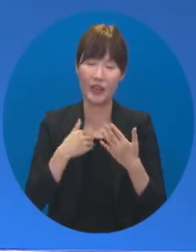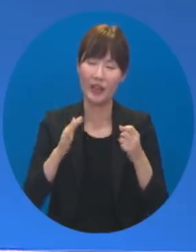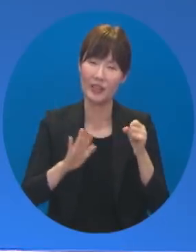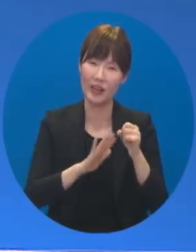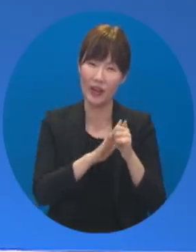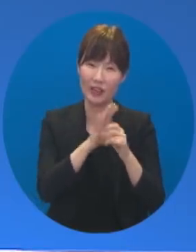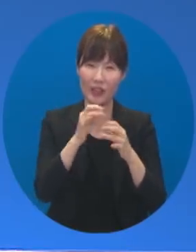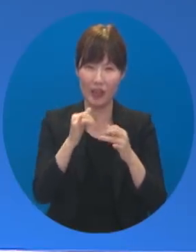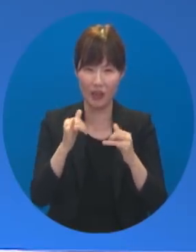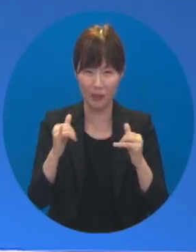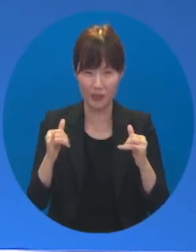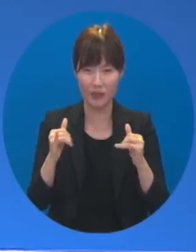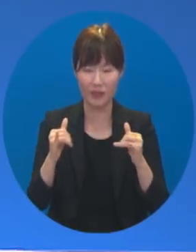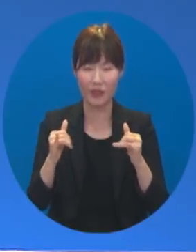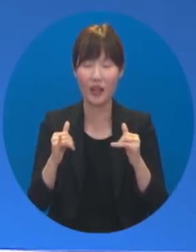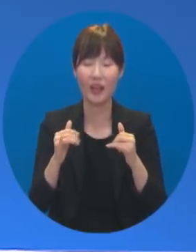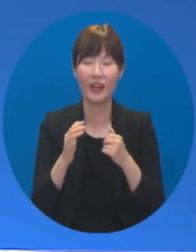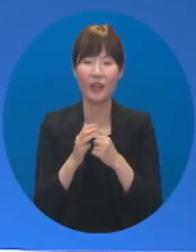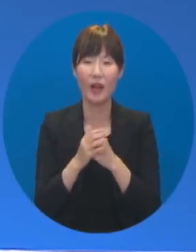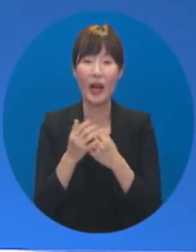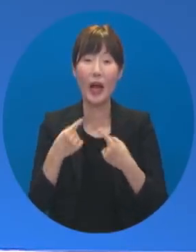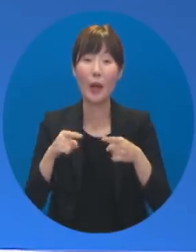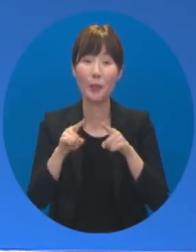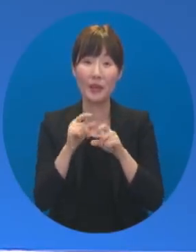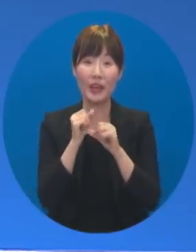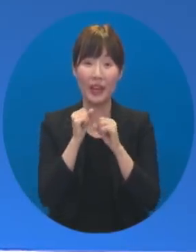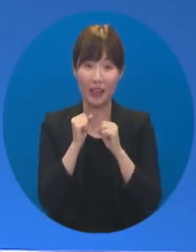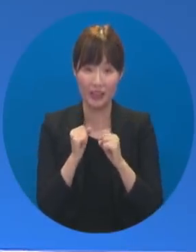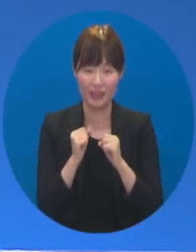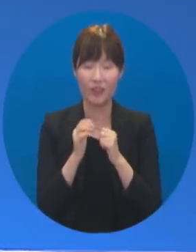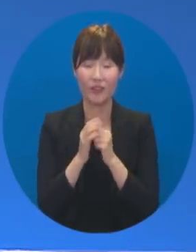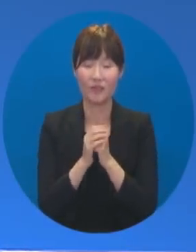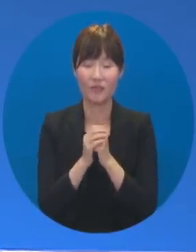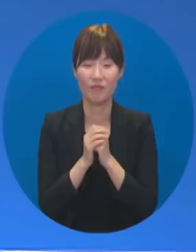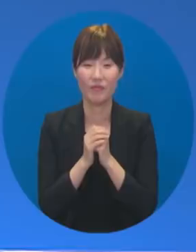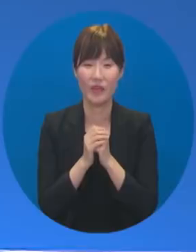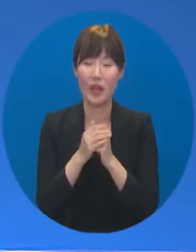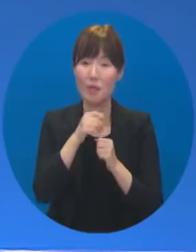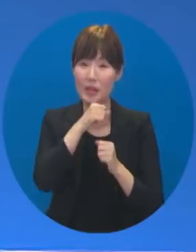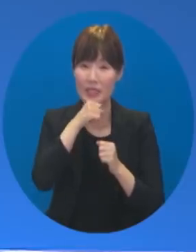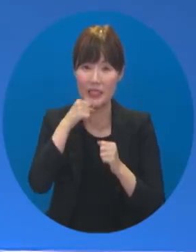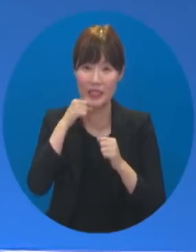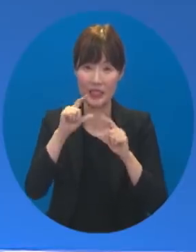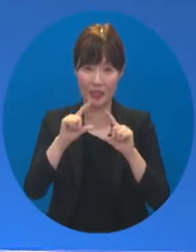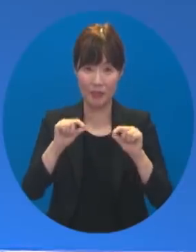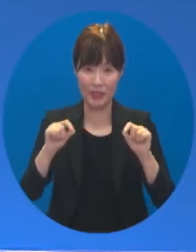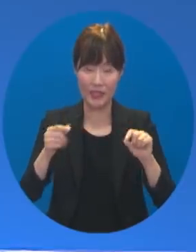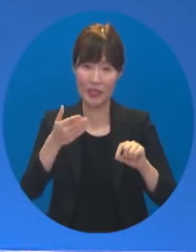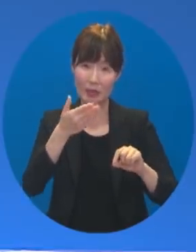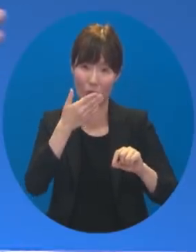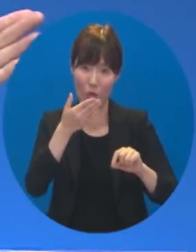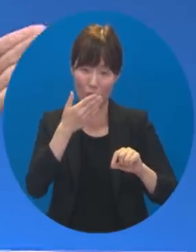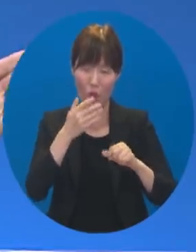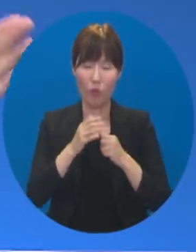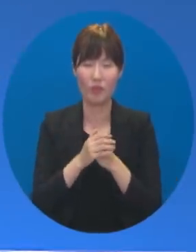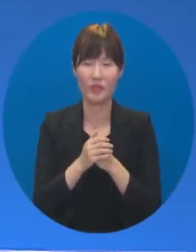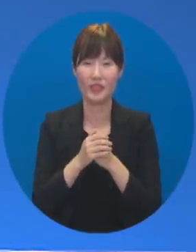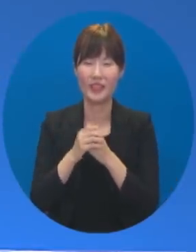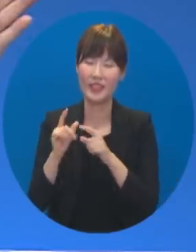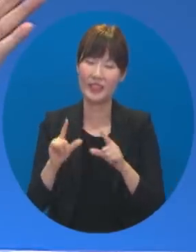함께 기도하고 예배드리고 또 일상을 살아가고 맛있는 음식을 먹고 이러는 것들이구나라는 것을